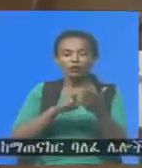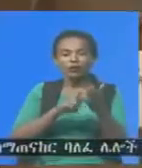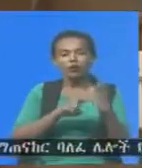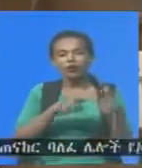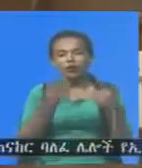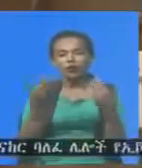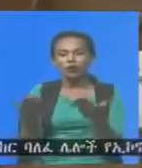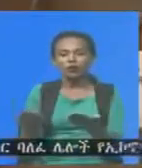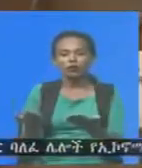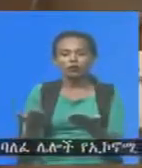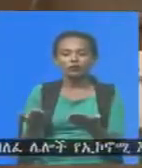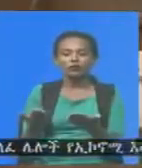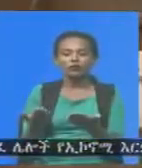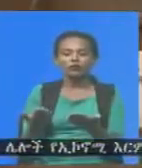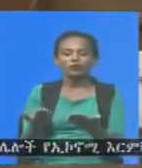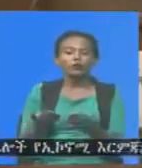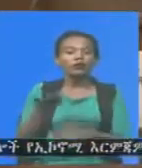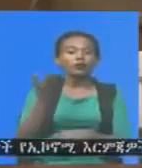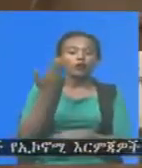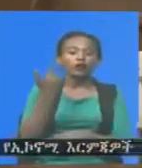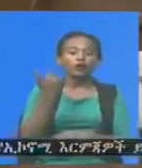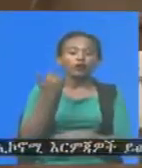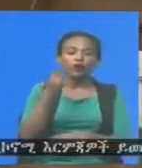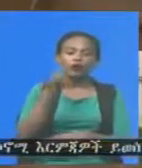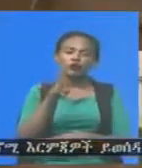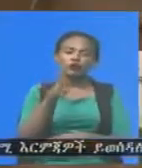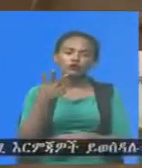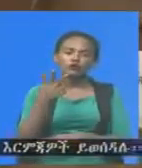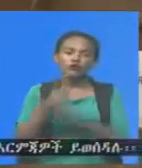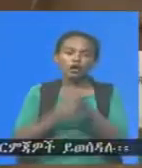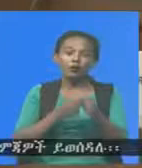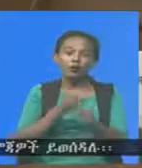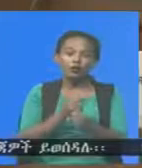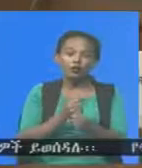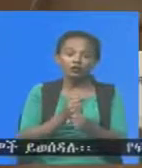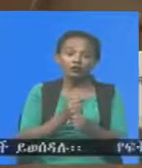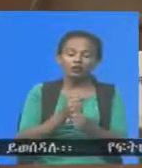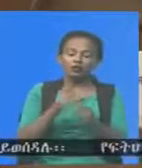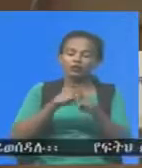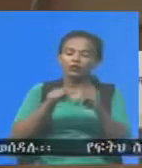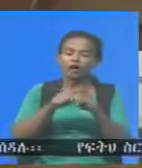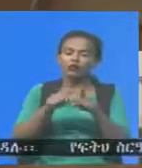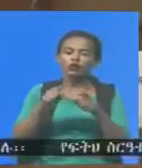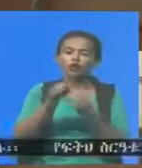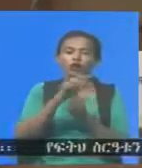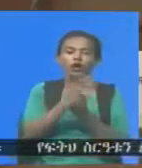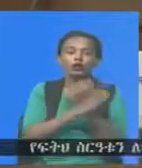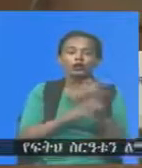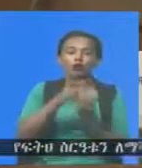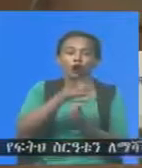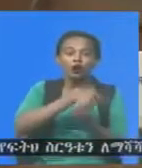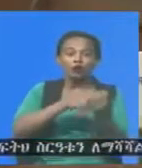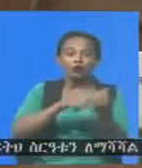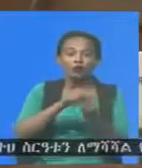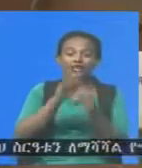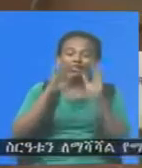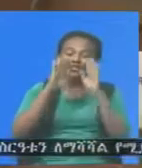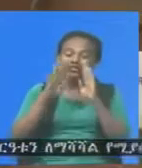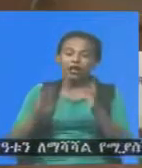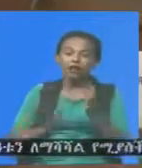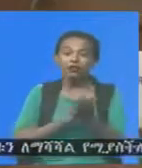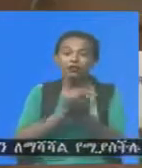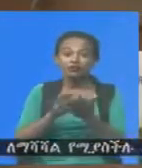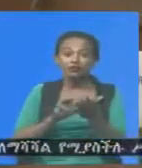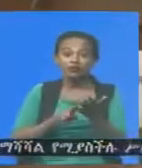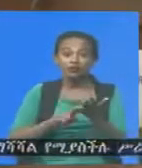አቀርባለሁ። ባለፉት 2-3 ዓመታት ወዲህ በተለያዩ አገሪቱ አካባቢዎች የሰላም መደፍረስና አለመረጋጋት